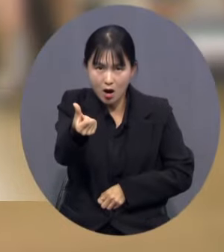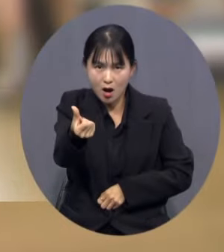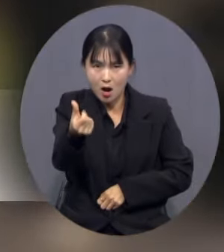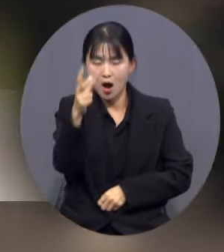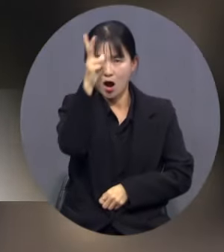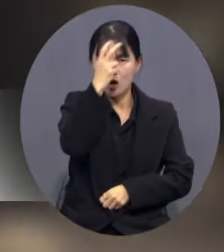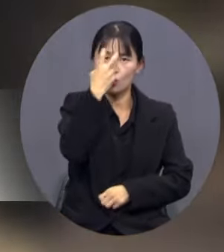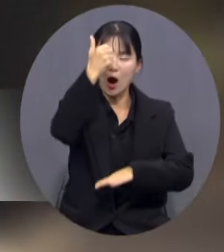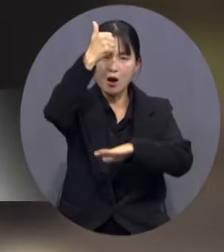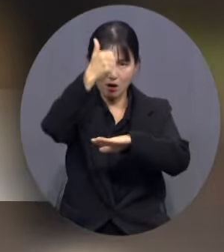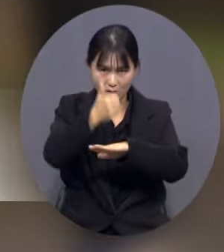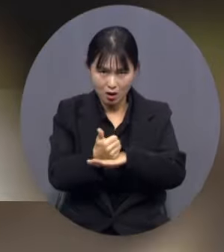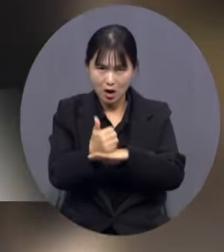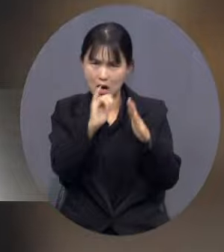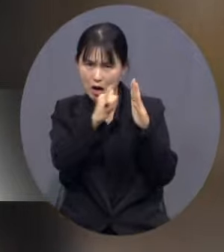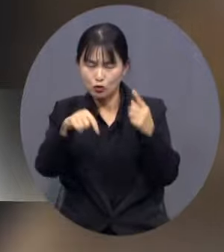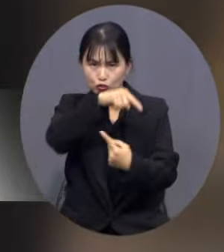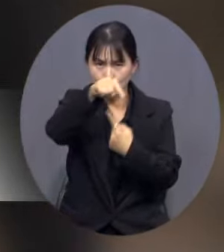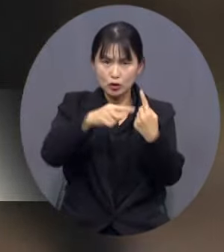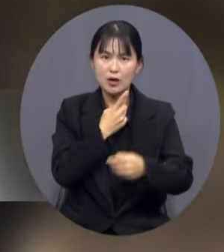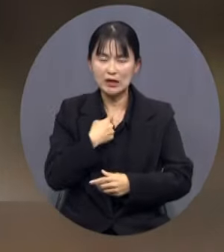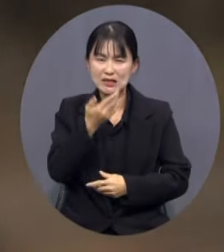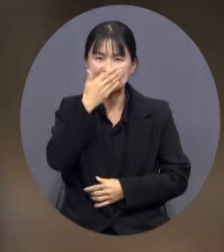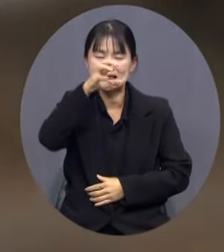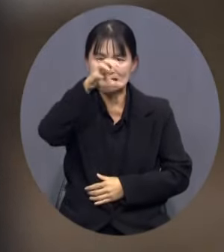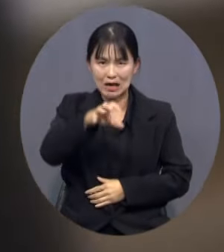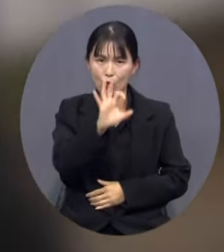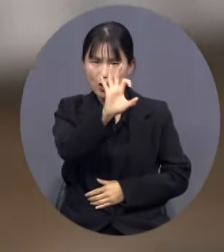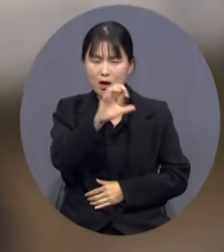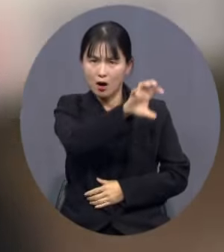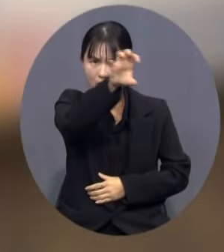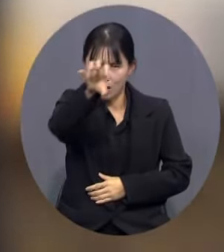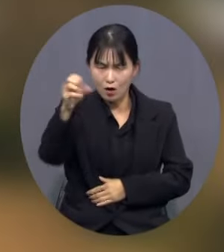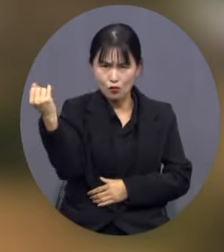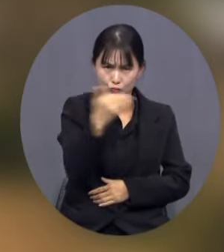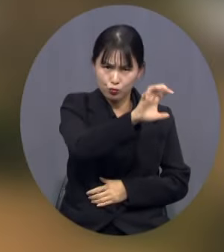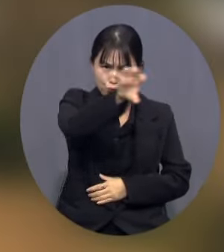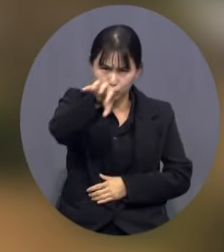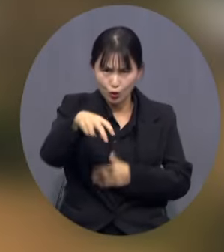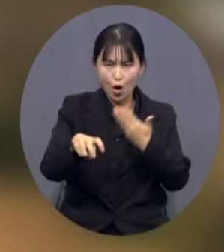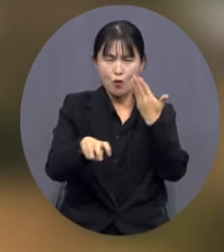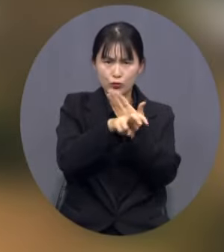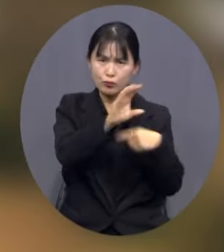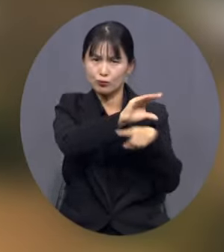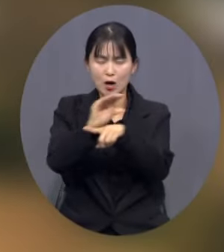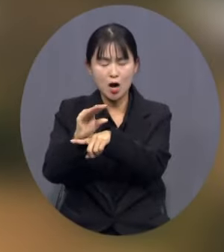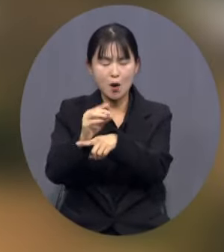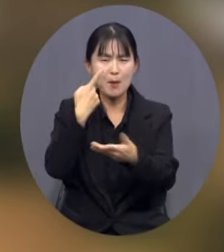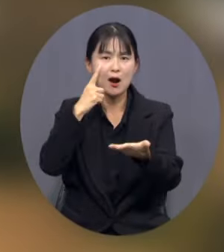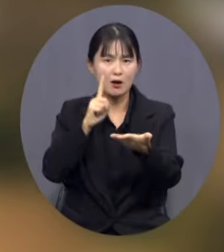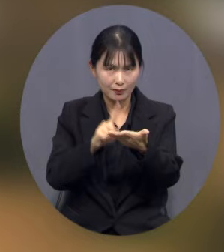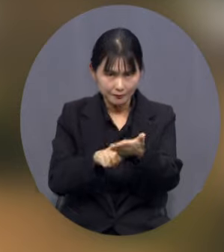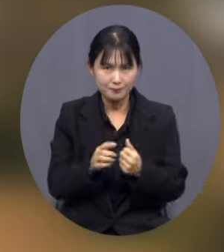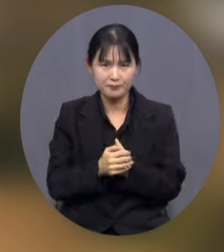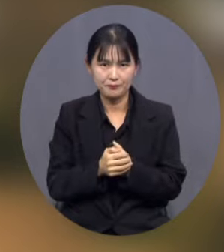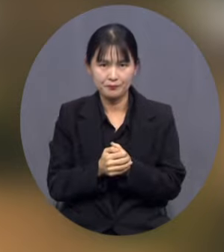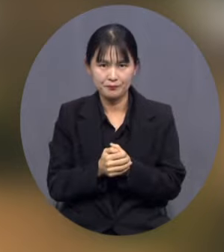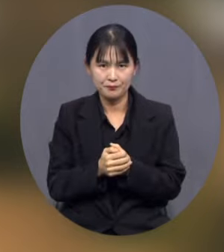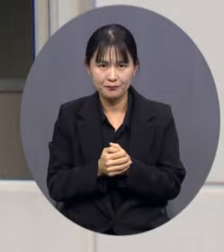경찰 조사 결과 가족이 운영하는 식당 화장실 등 여러 곳에서도 불법 촬영한 사실이 드러났습니다.